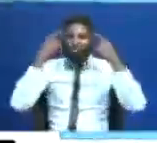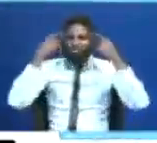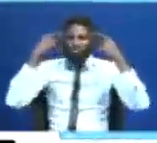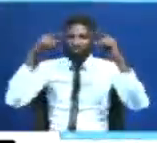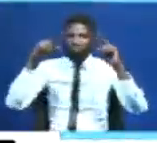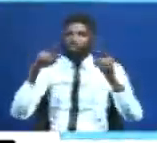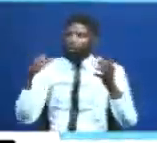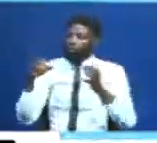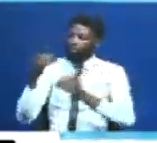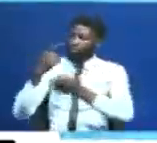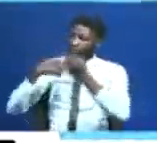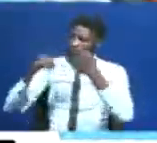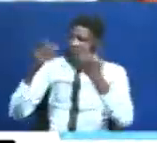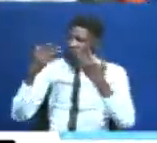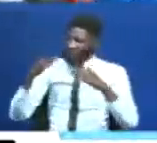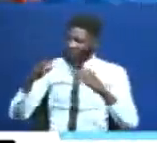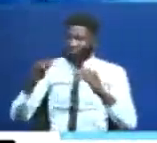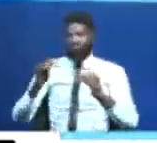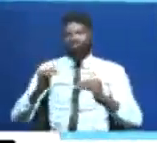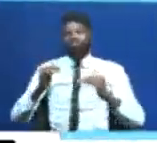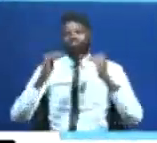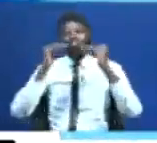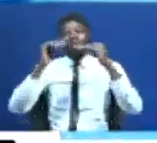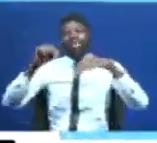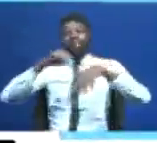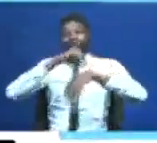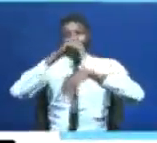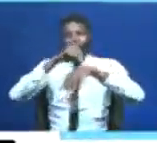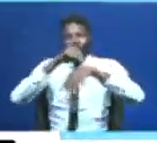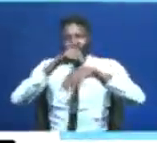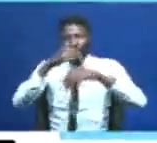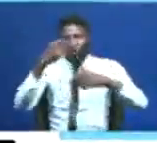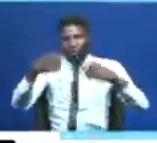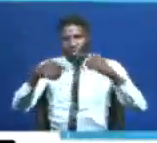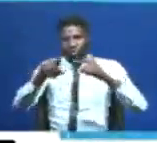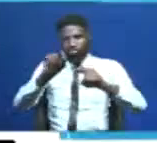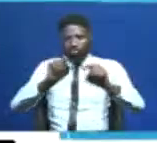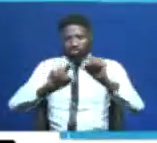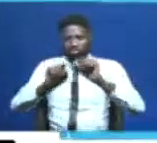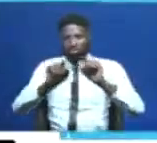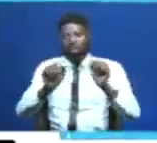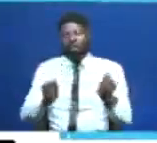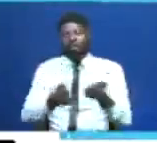hayo watafuzu kushiriki majaribio ya kitaifa ya waogeleaji yatakaoandaliwa kati ya tarehe